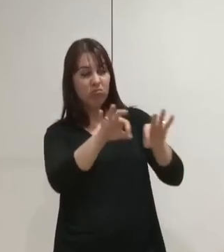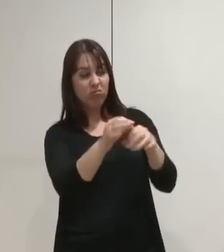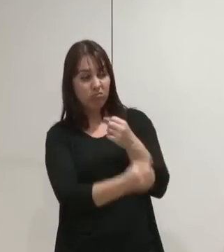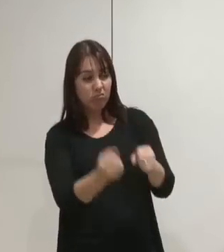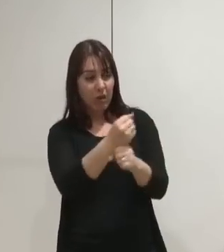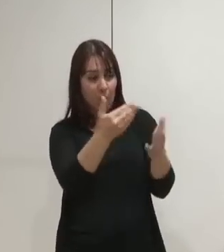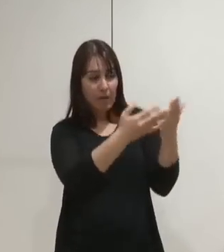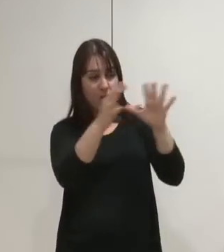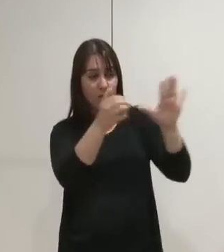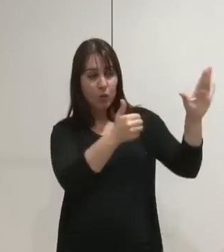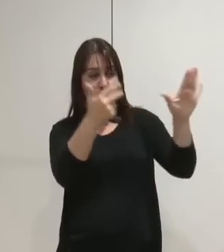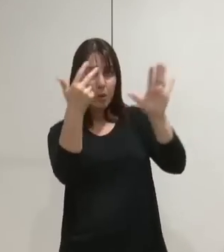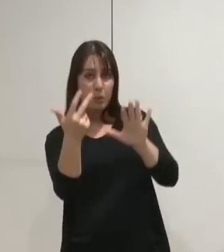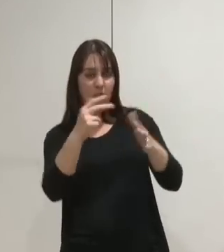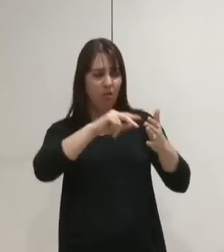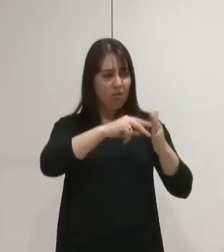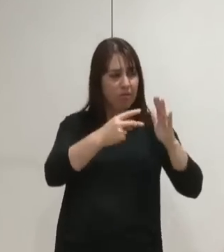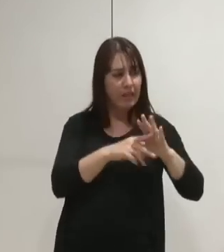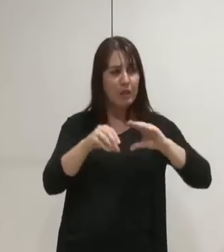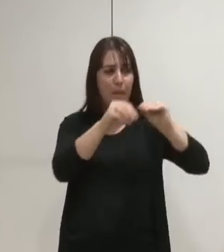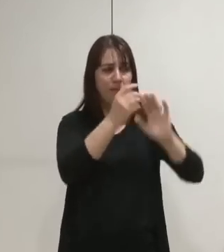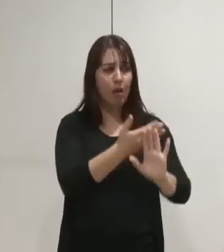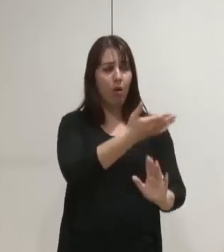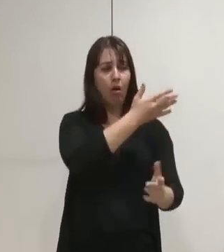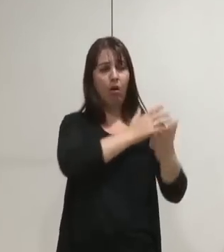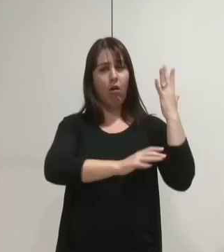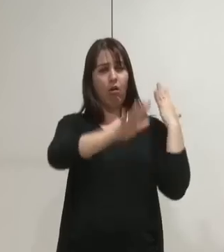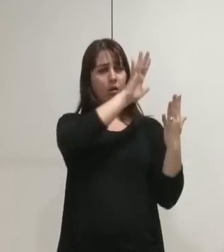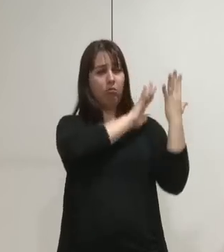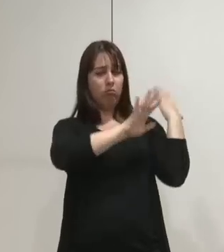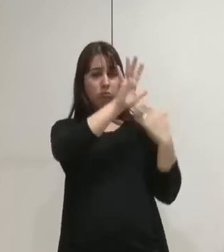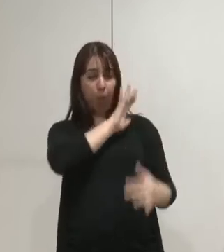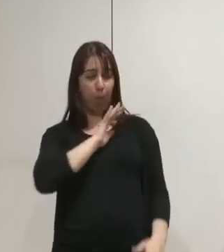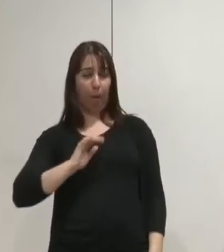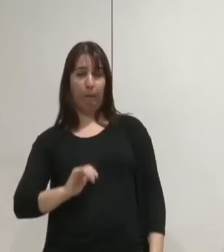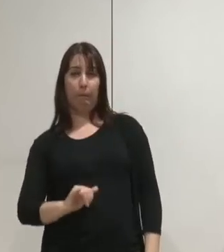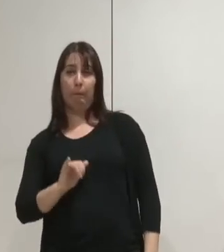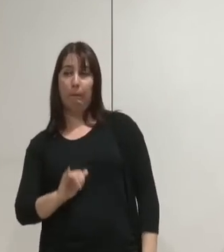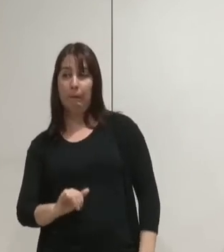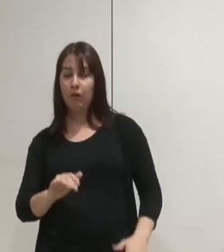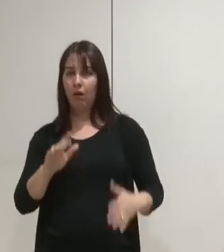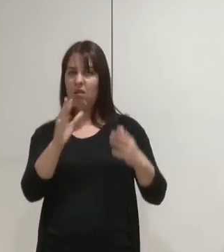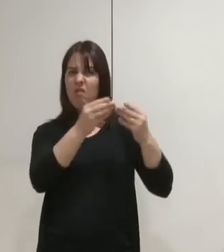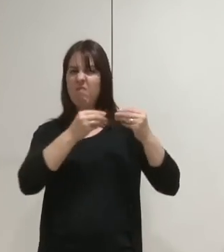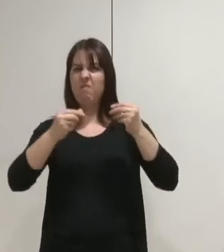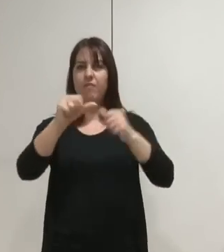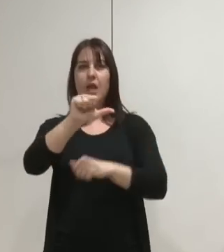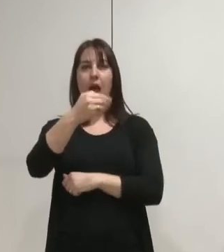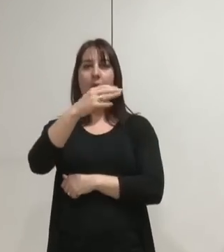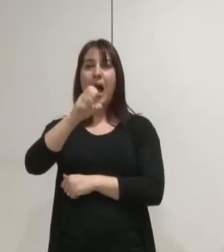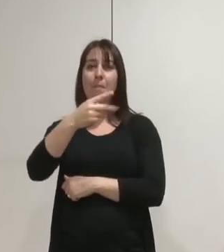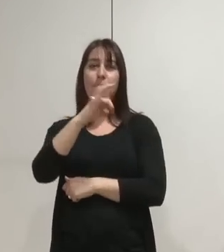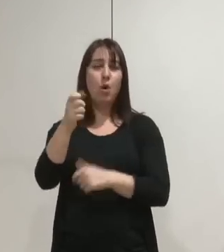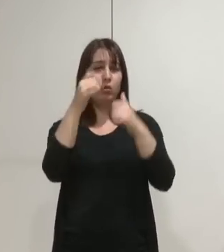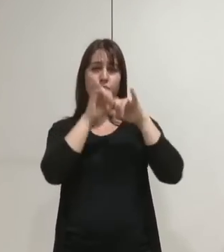1968 avec les techniques et les matériaux de l'époque qui doit être une véritable mine d'amiante à ciel